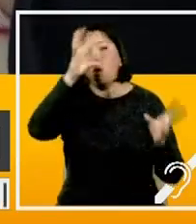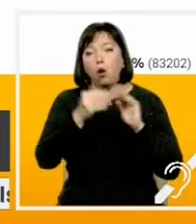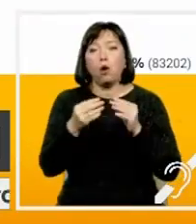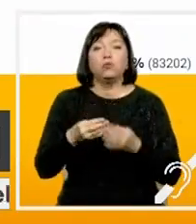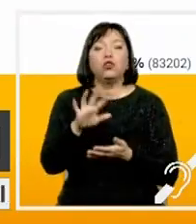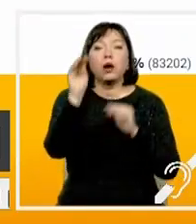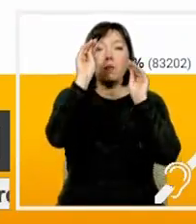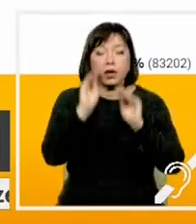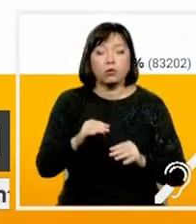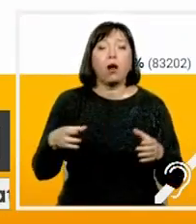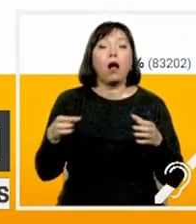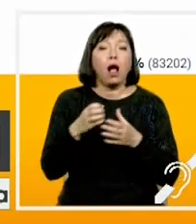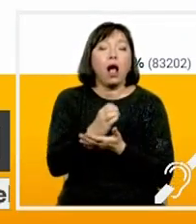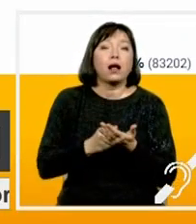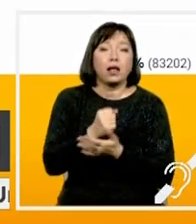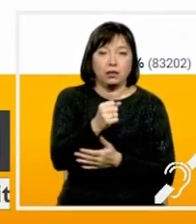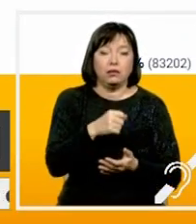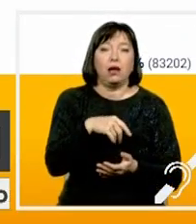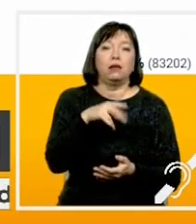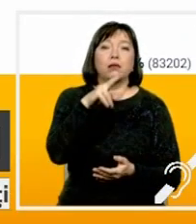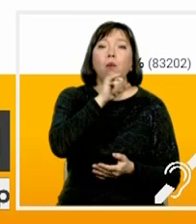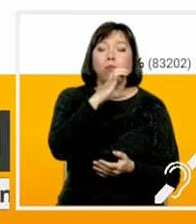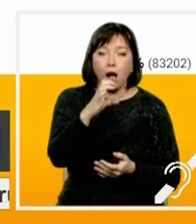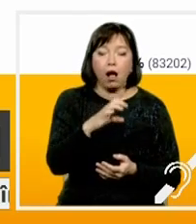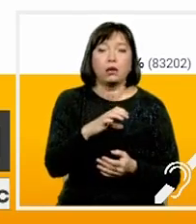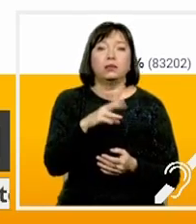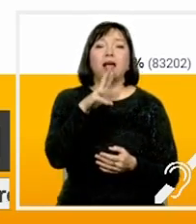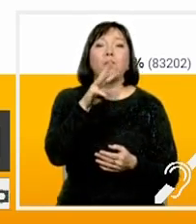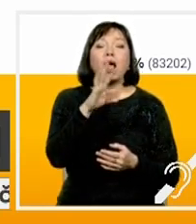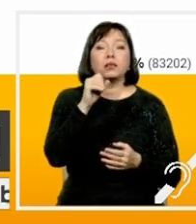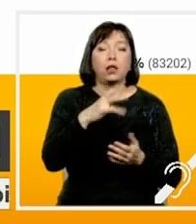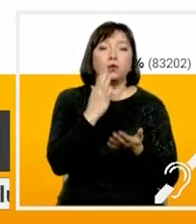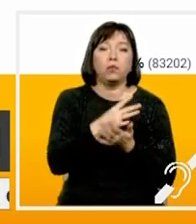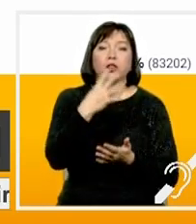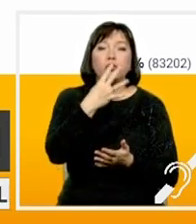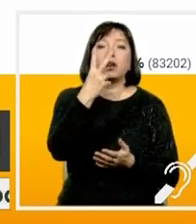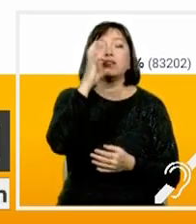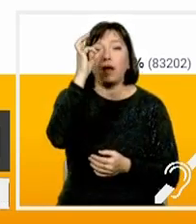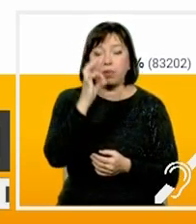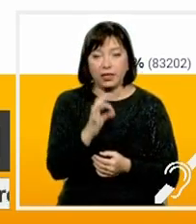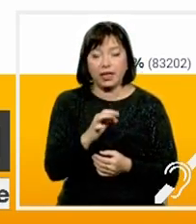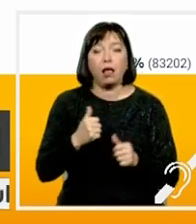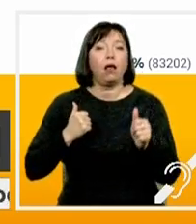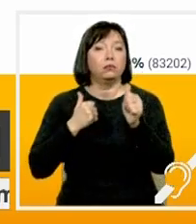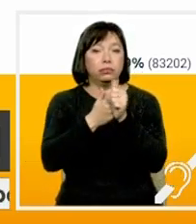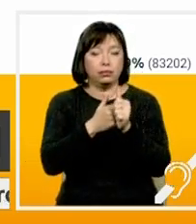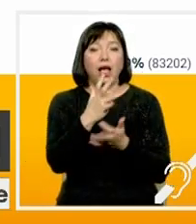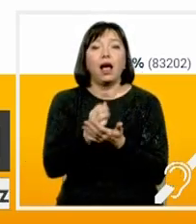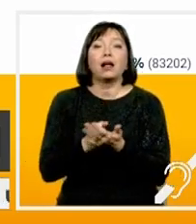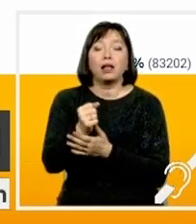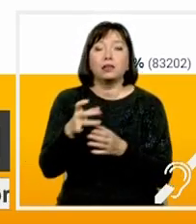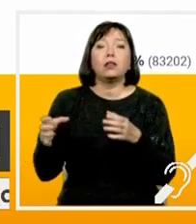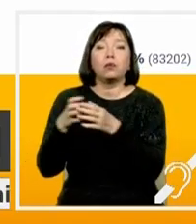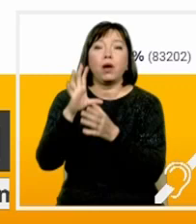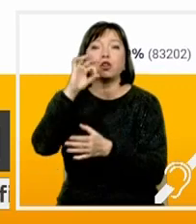verbale. Candidatul Partidului Acțiune și Solidaritate, Maia Sandu, conduce cu 42% din voturi, urmată de candidatul